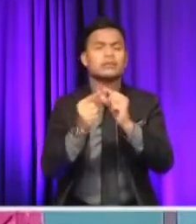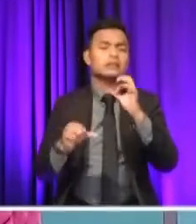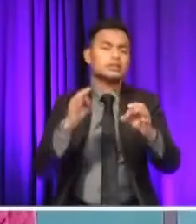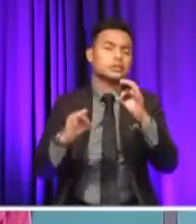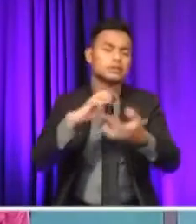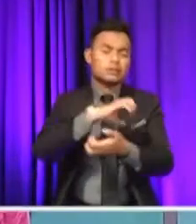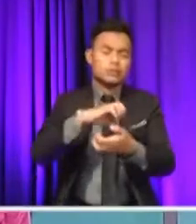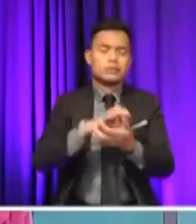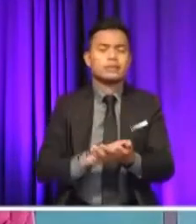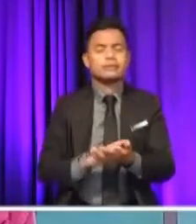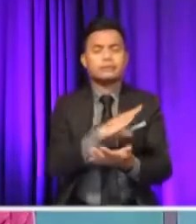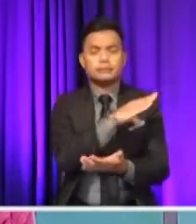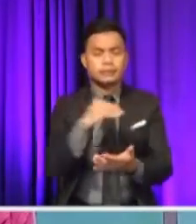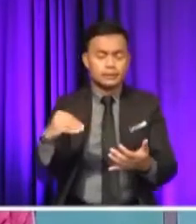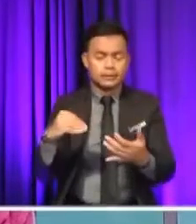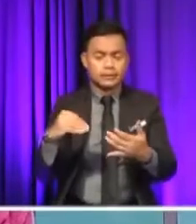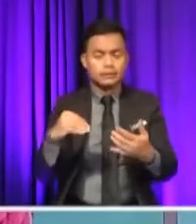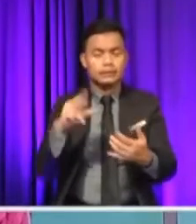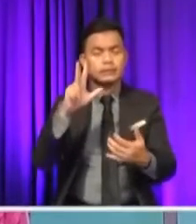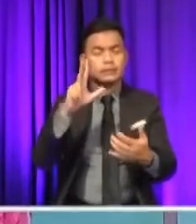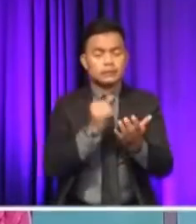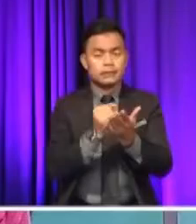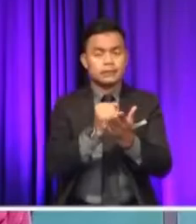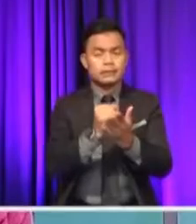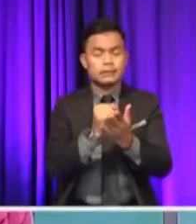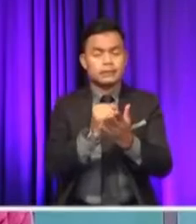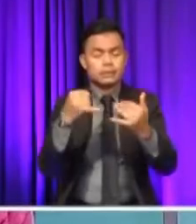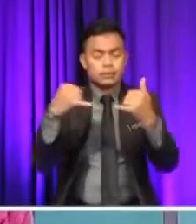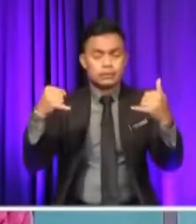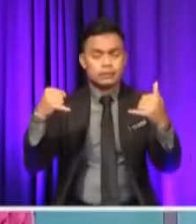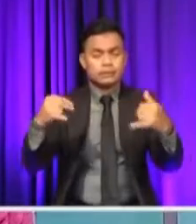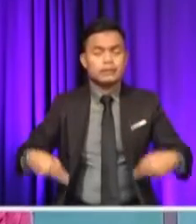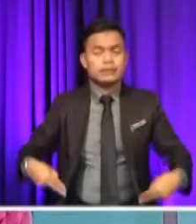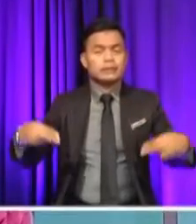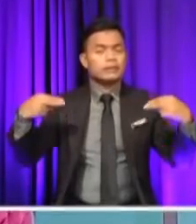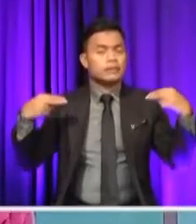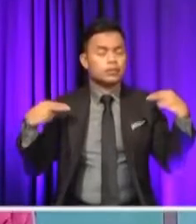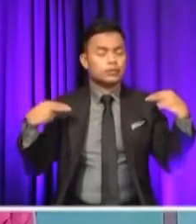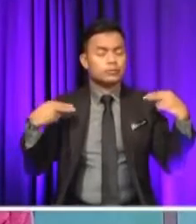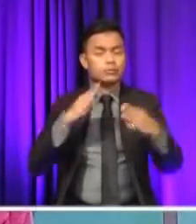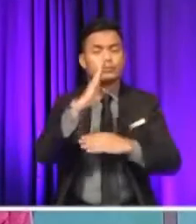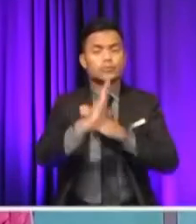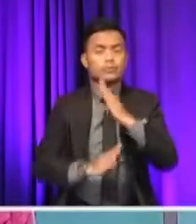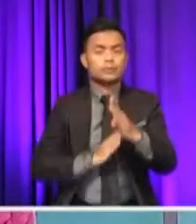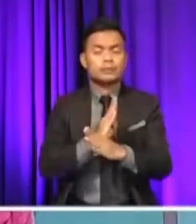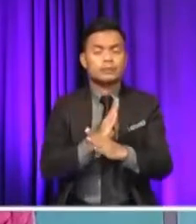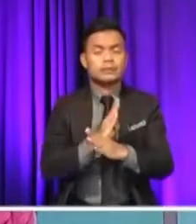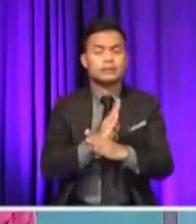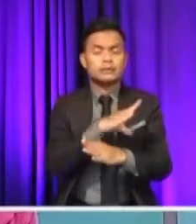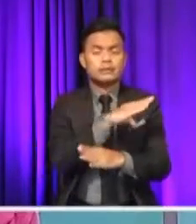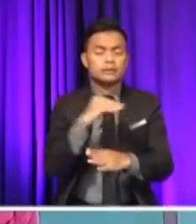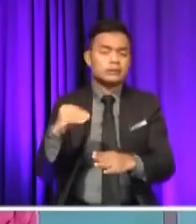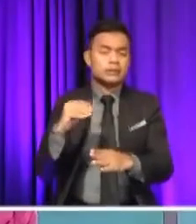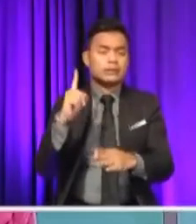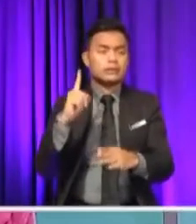ada belajar tentang wayar. Ada 3 jenis wayar, iaitu wayar hidup, live, wayar bumi, earth, dan lagi